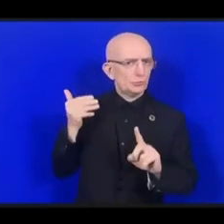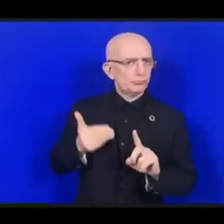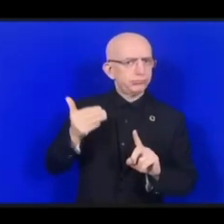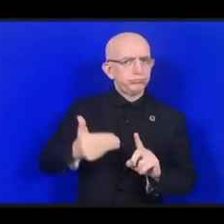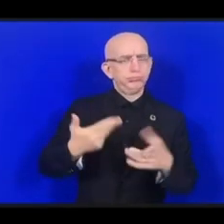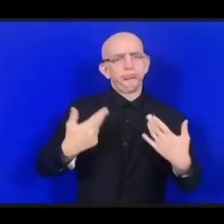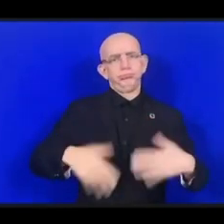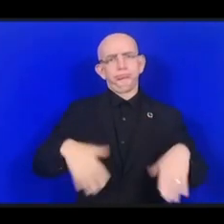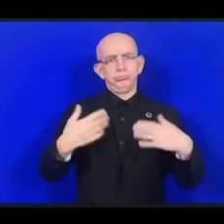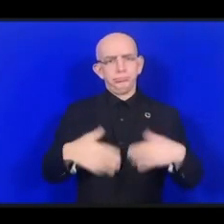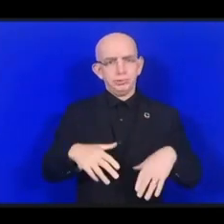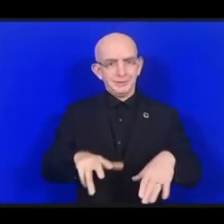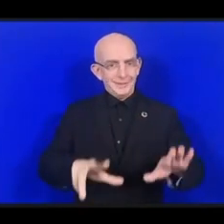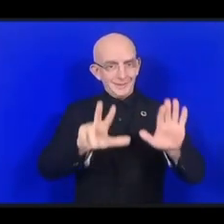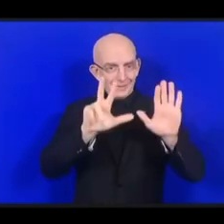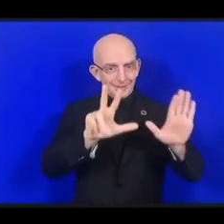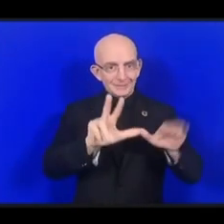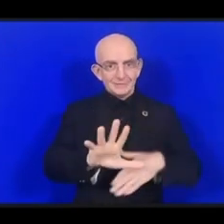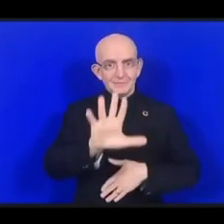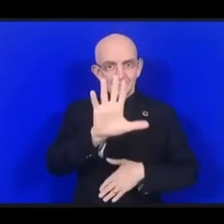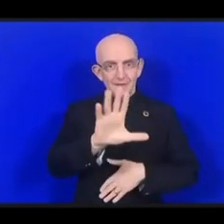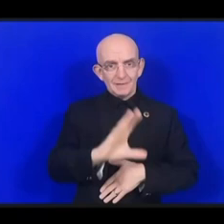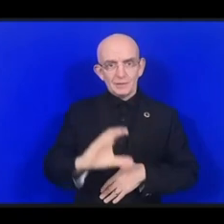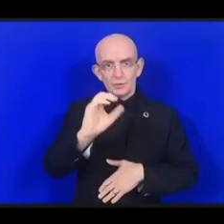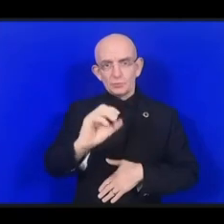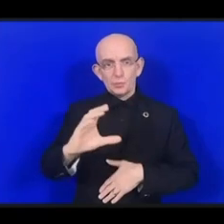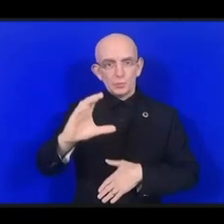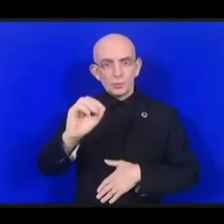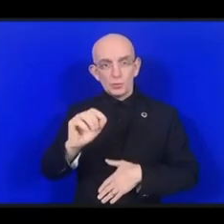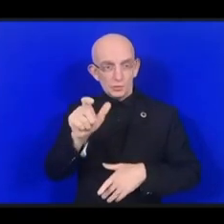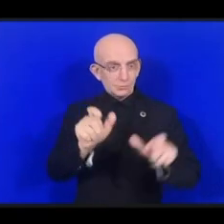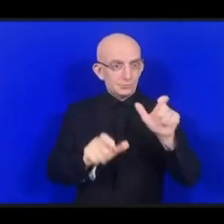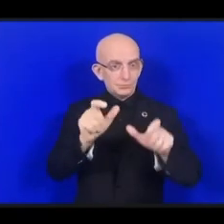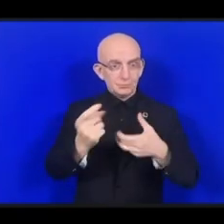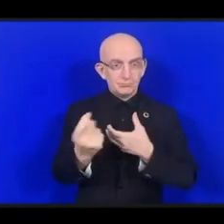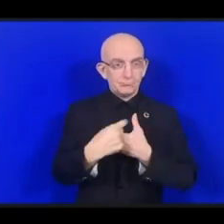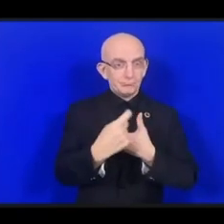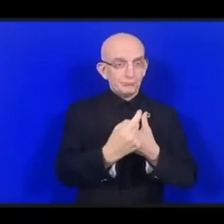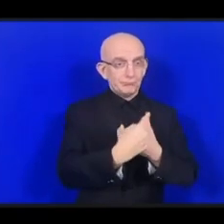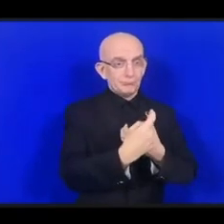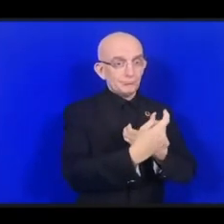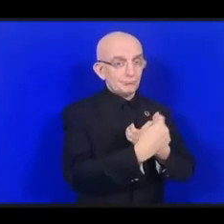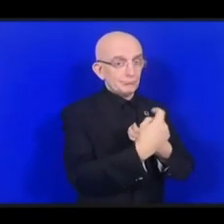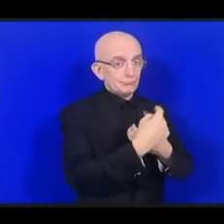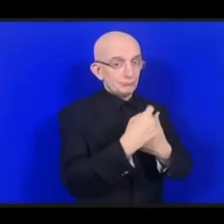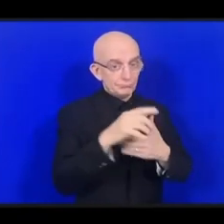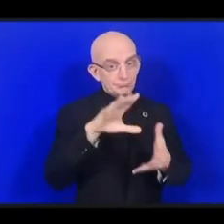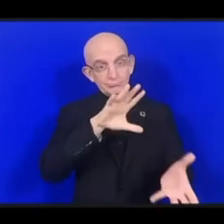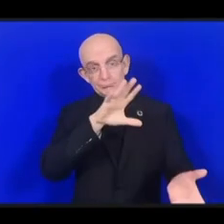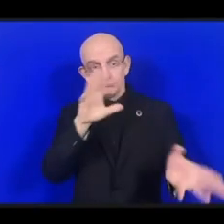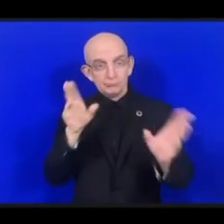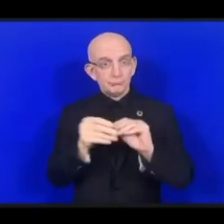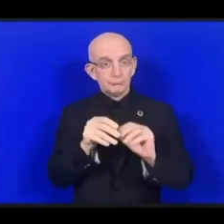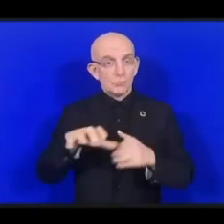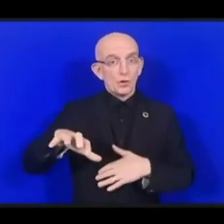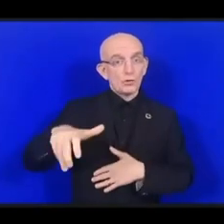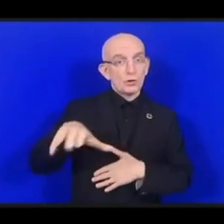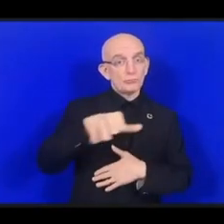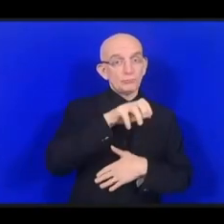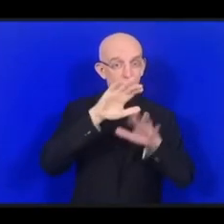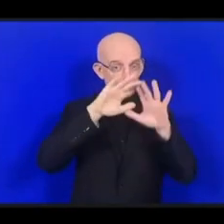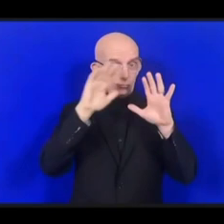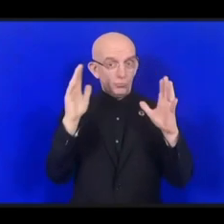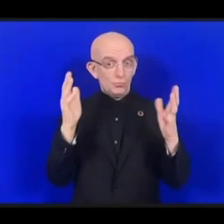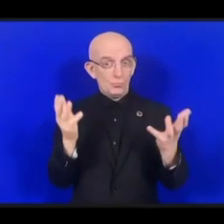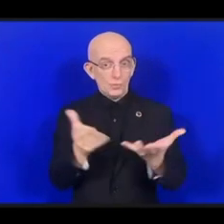8500 مشارك مسجل من اكثر من 175 دوله في جميع قارات العالم انضم